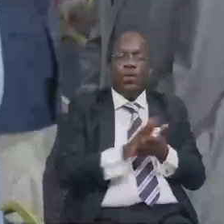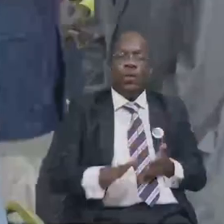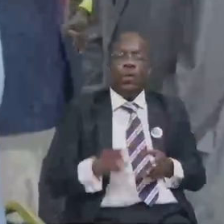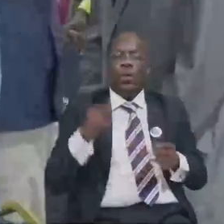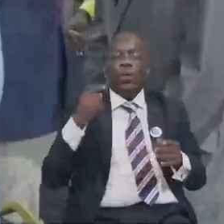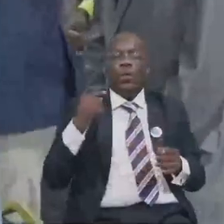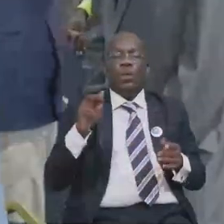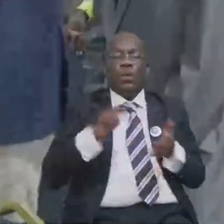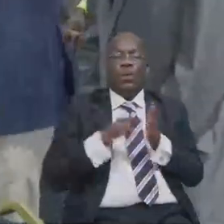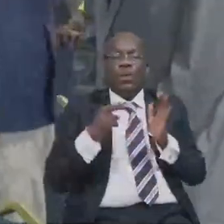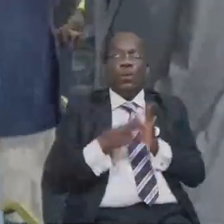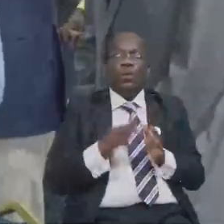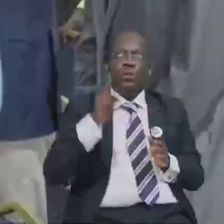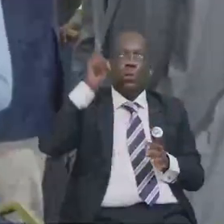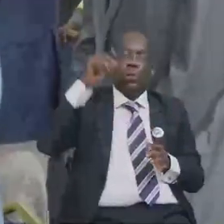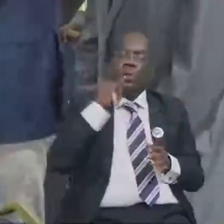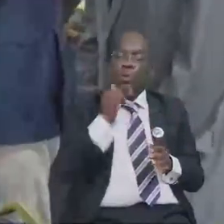Avec le plan divin, il est avec toi.